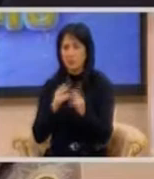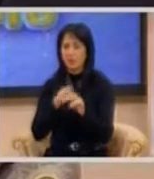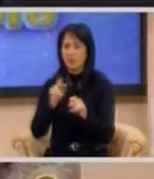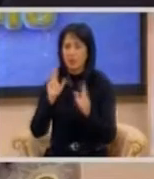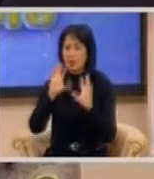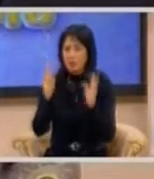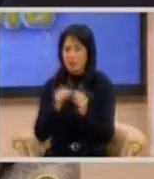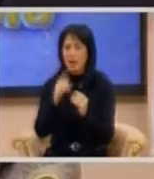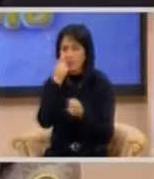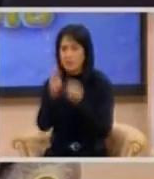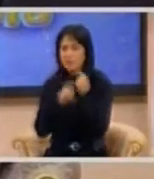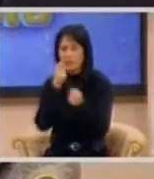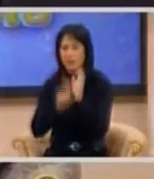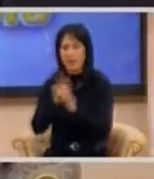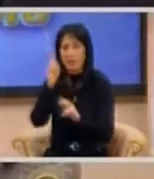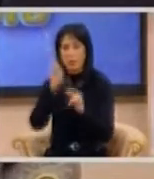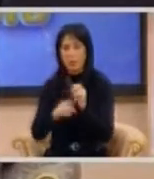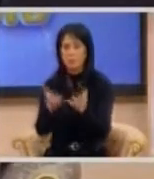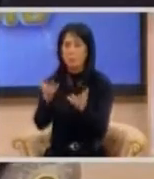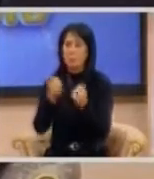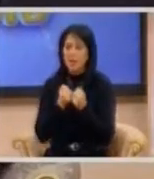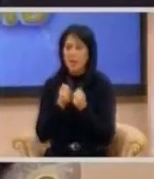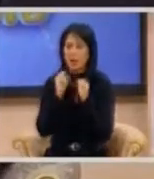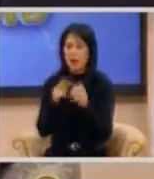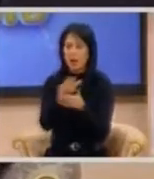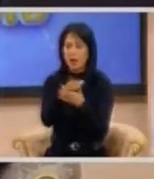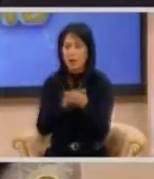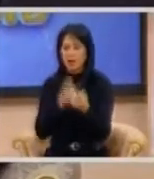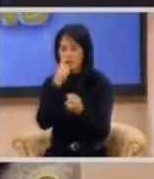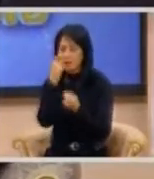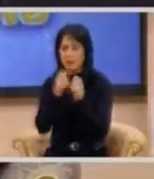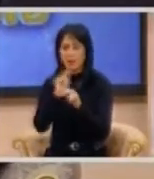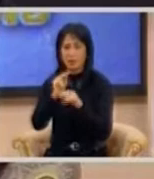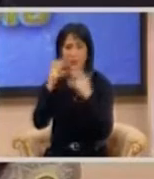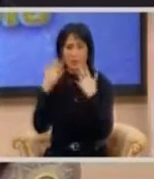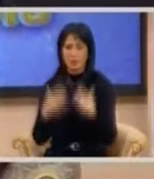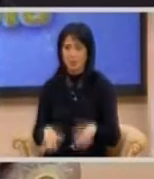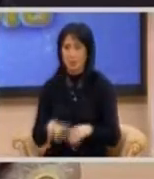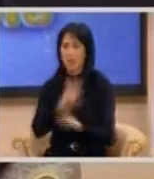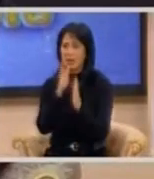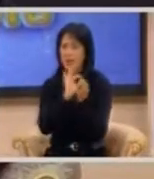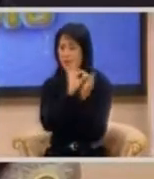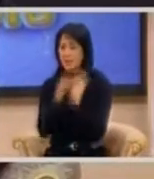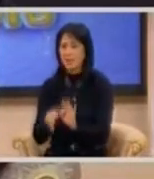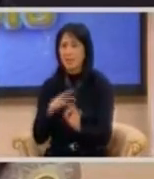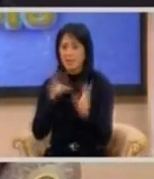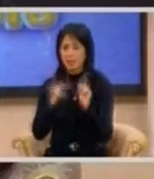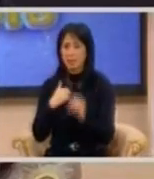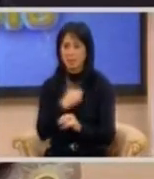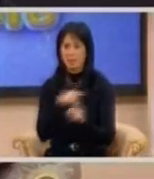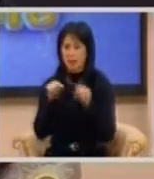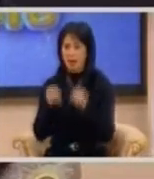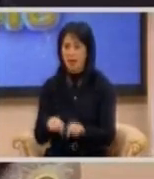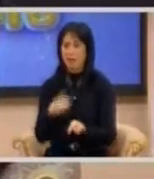ყველა თავიდან ბოლომდე შეტყობინების მიღებიდან ბრიგადის გადაცემამდე აბსოლუტურად ყველა ამ დეტალს თვალისწინებდა და მე მინდა აქვე